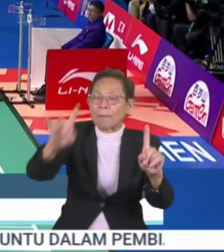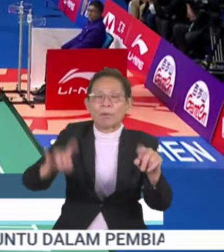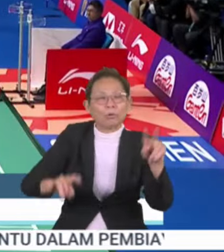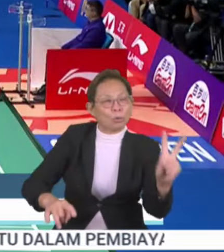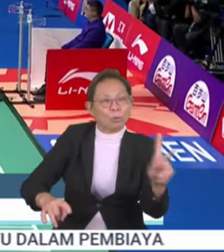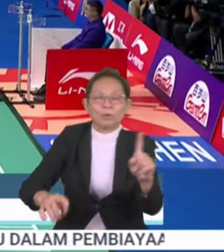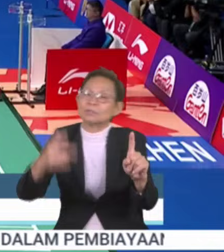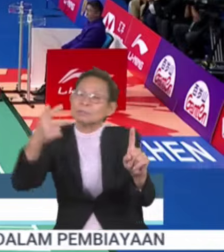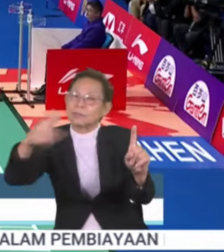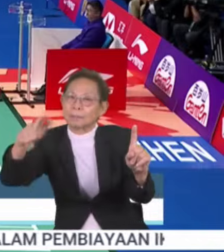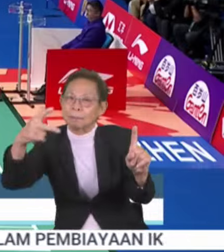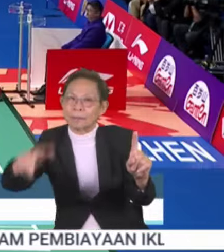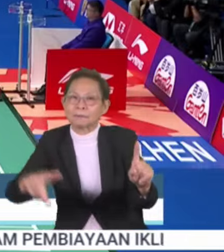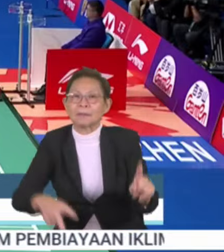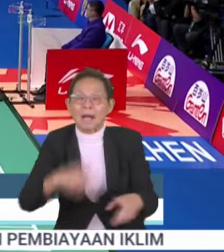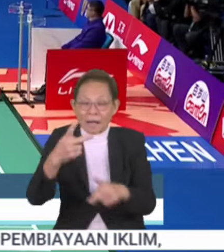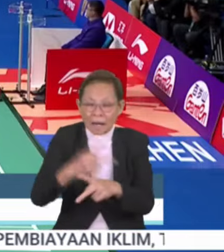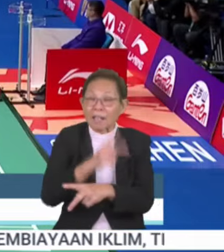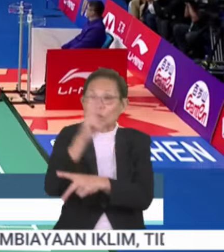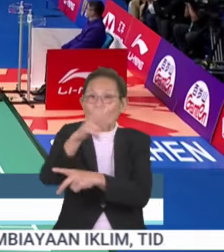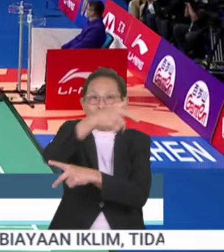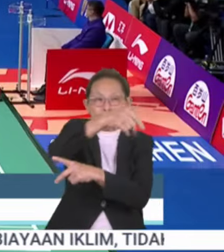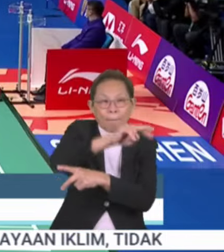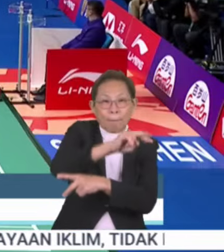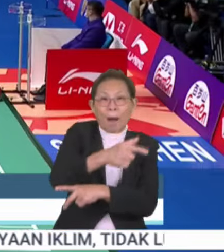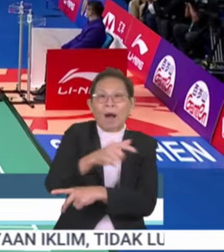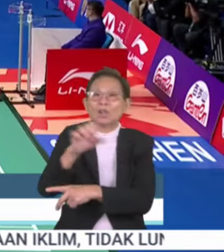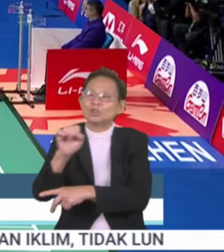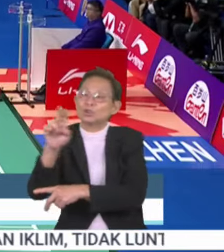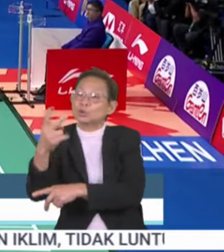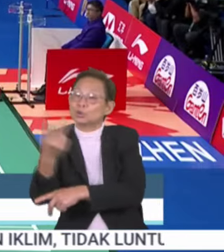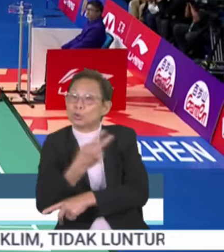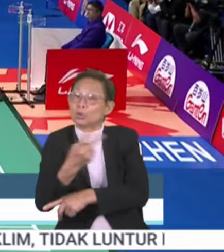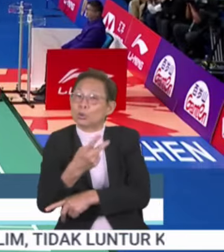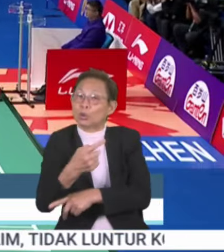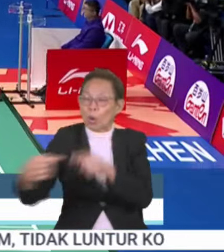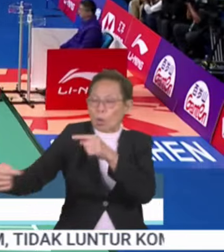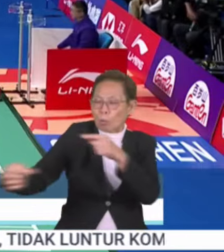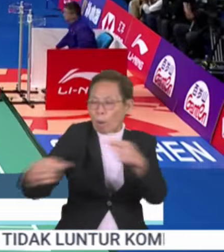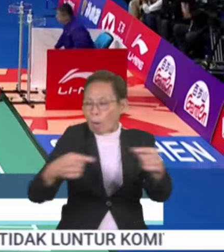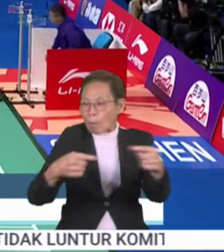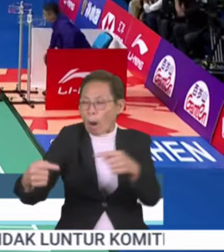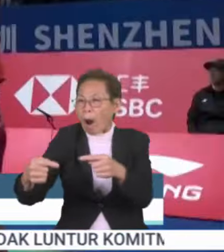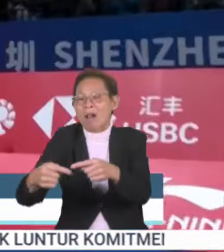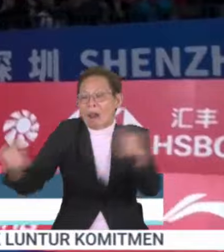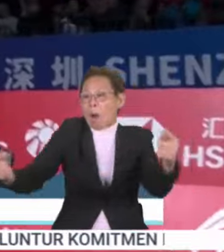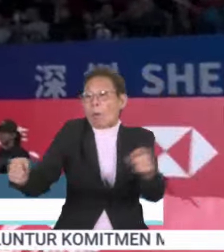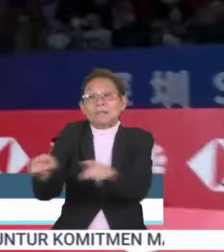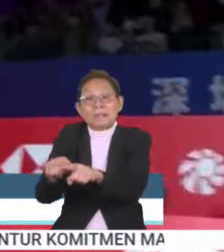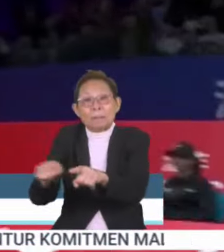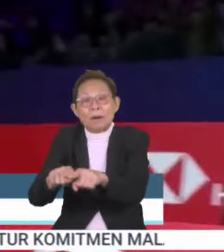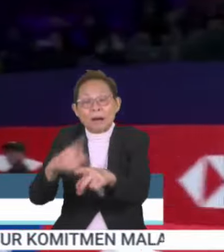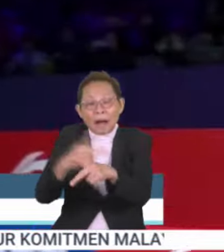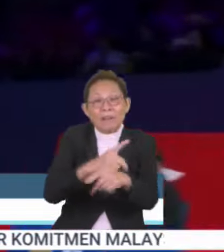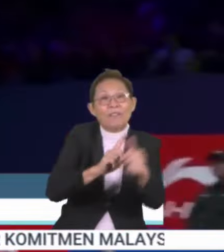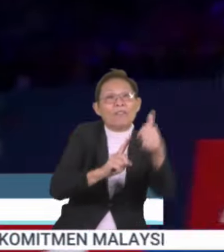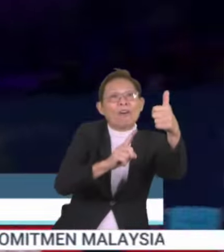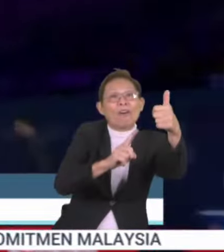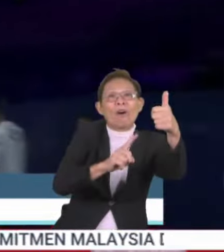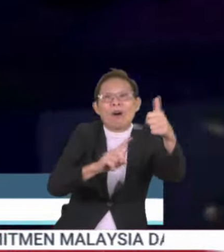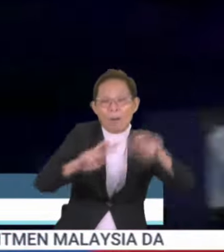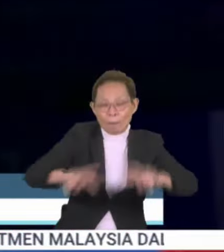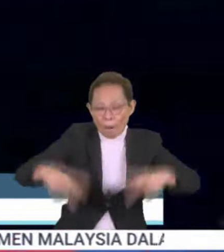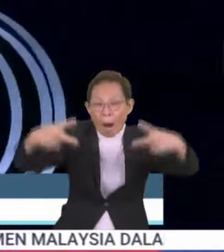21-18, 21-13. Ini kali kedua, Pang Ron Su Yin bertemu dengan lawan yang sama. Kali pertama adalah pada separuh